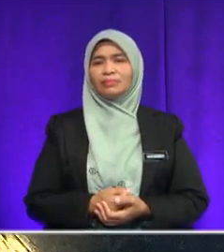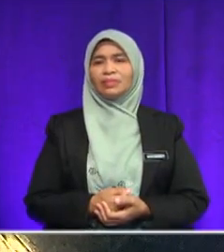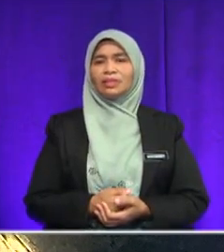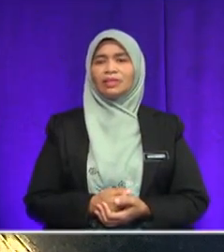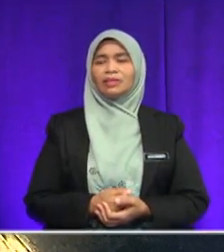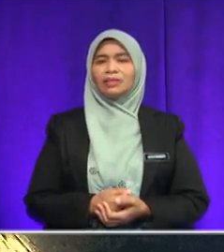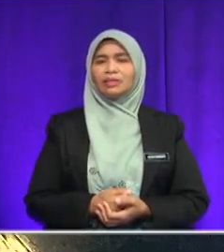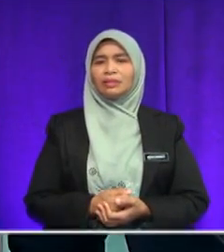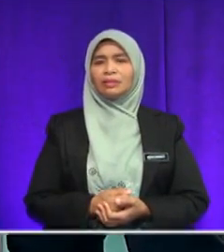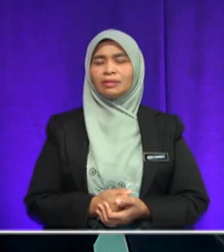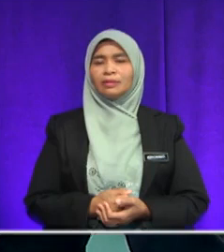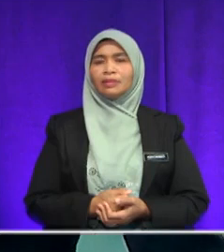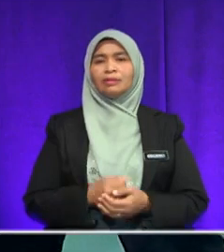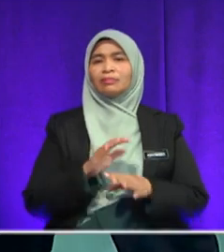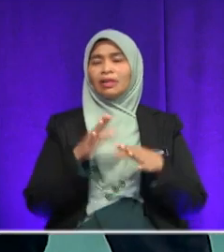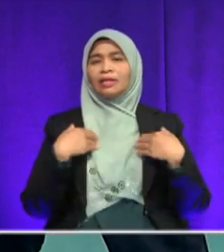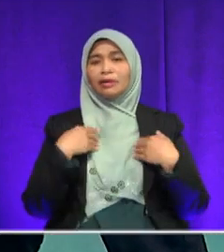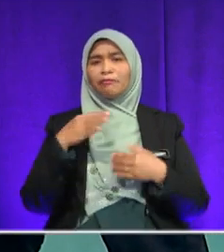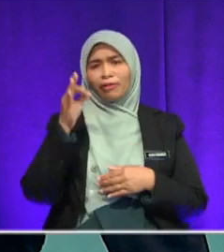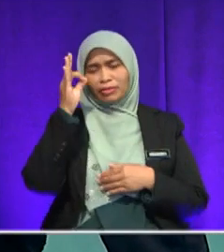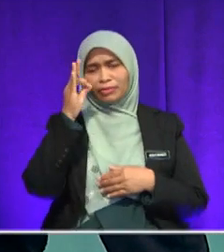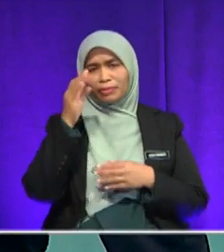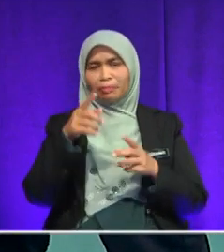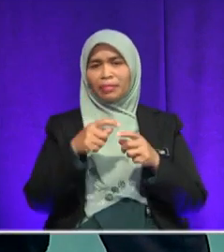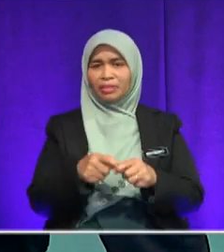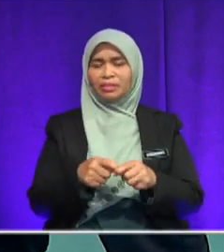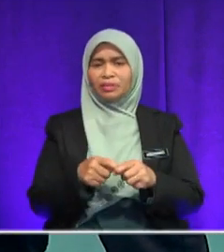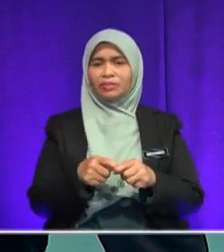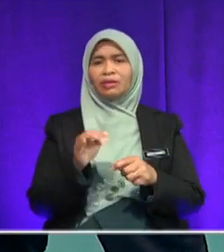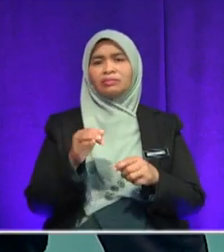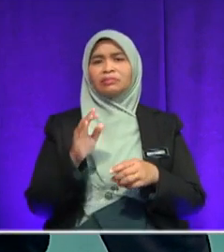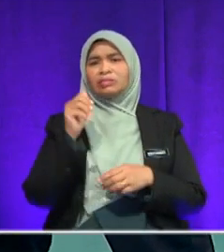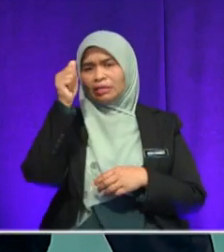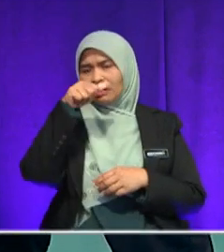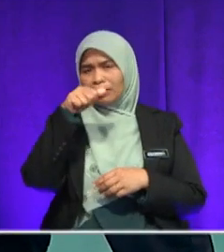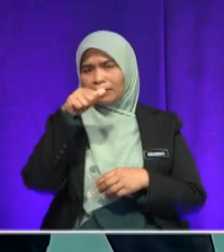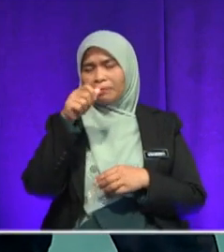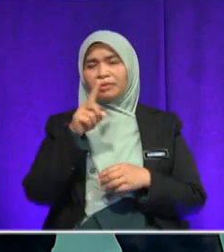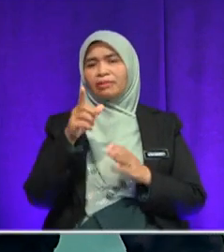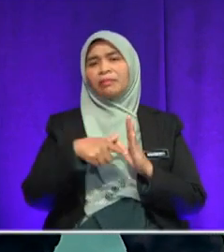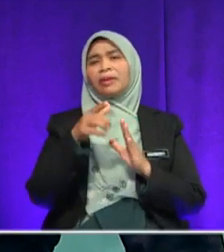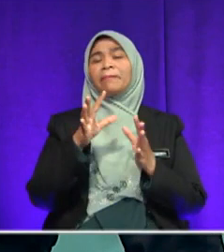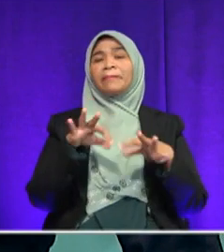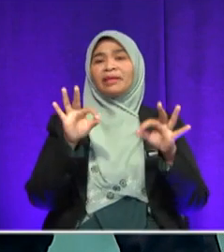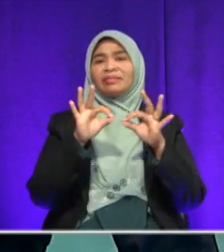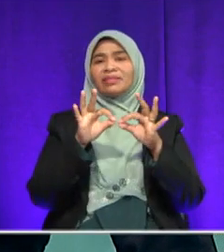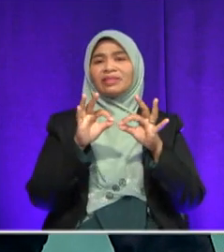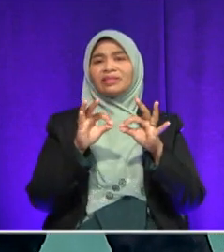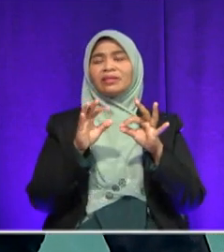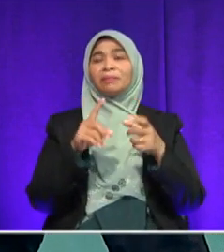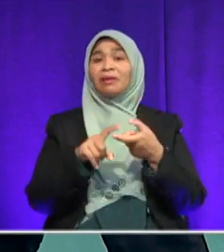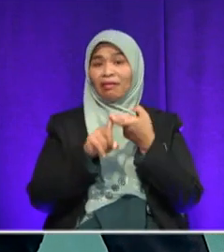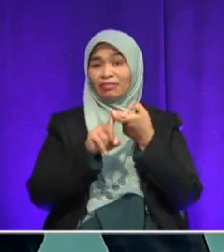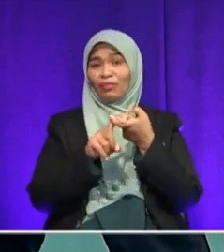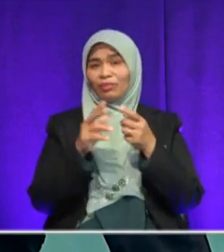dia tidak ada faktor menentu yang dianggap mana lebih penting. Dia bergantung kepada